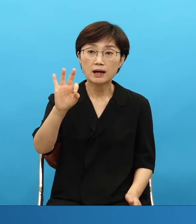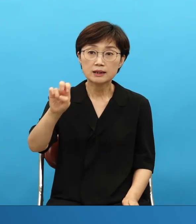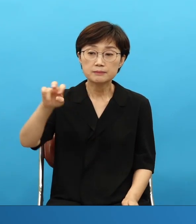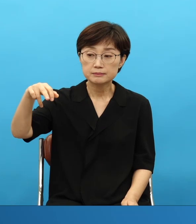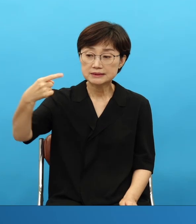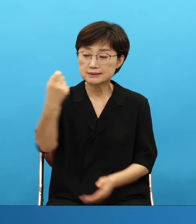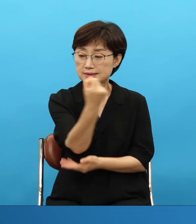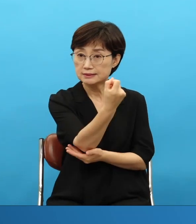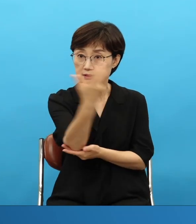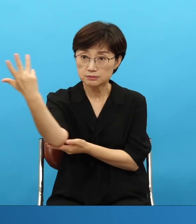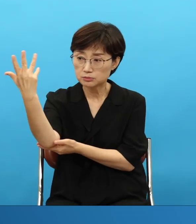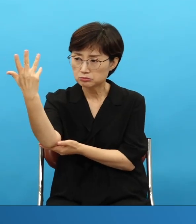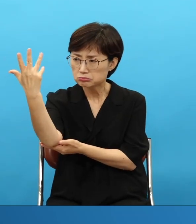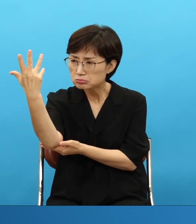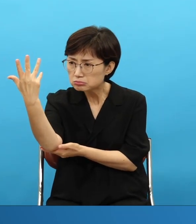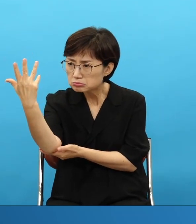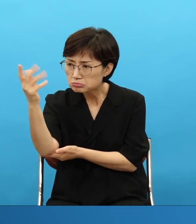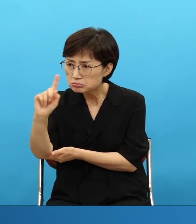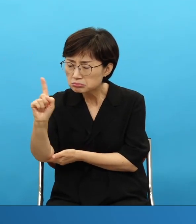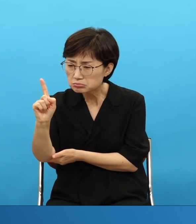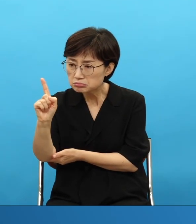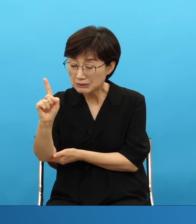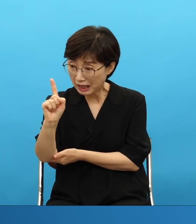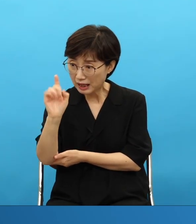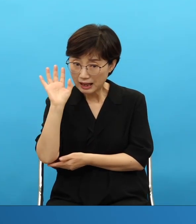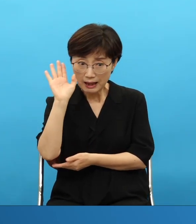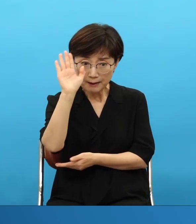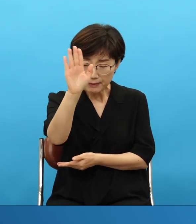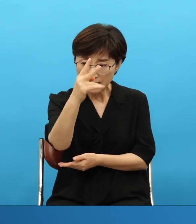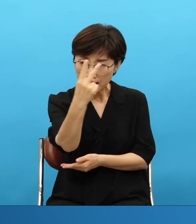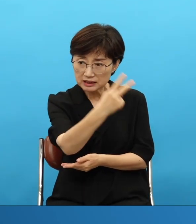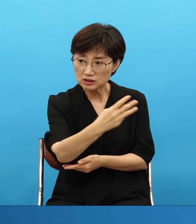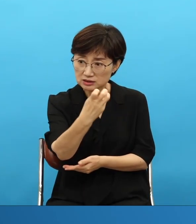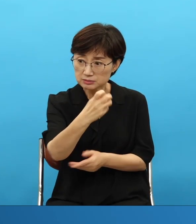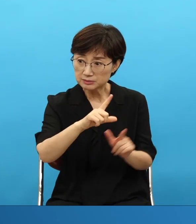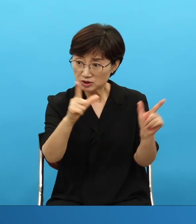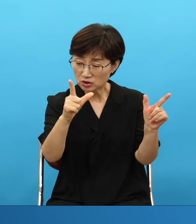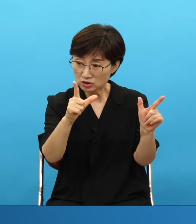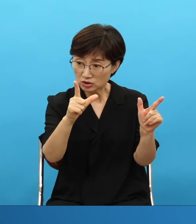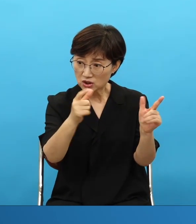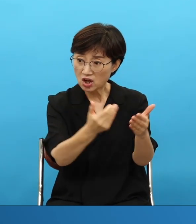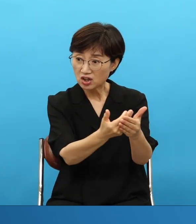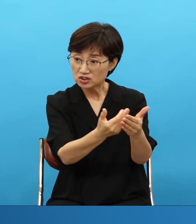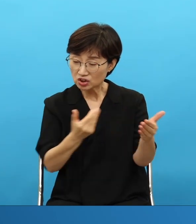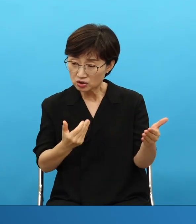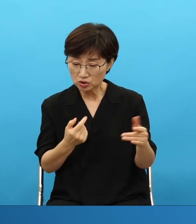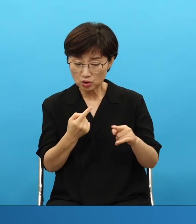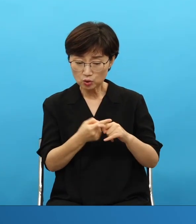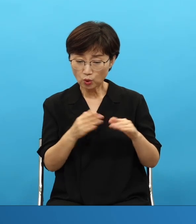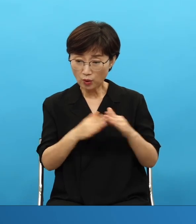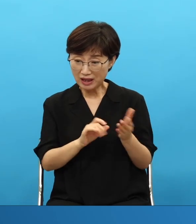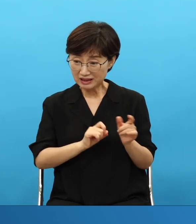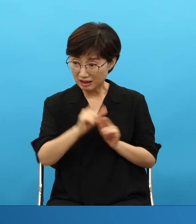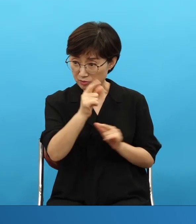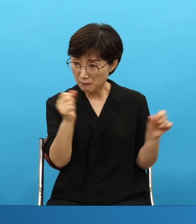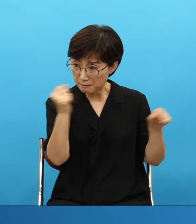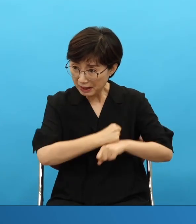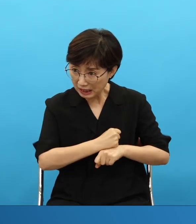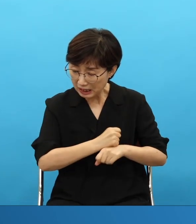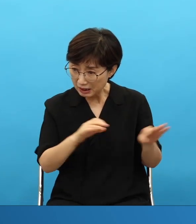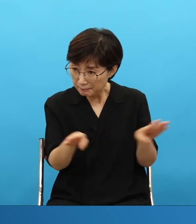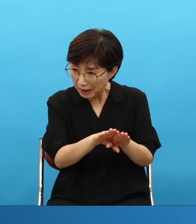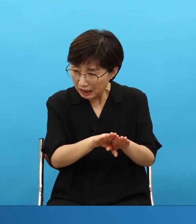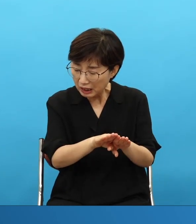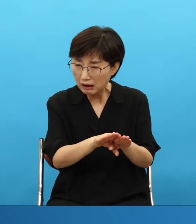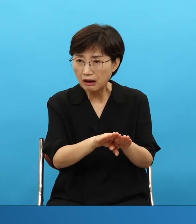2030년까지 미국 교회는 30% 없어진다. 지금 없어진 데가 또 The New York Times showed by 2030, 30% of the churches